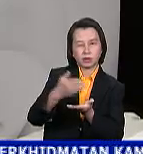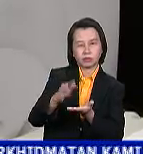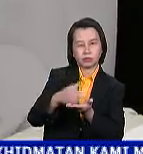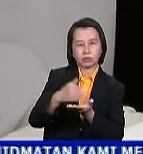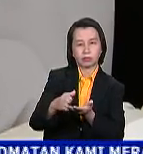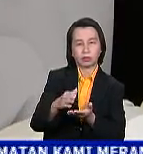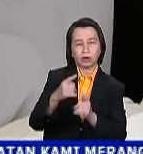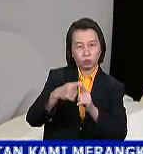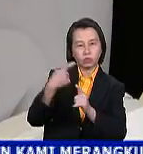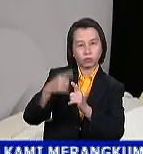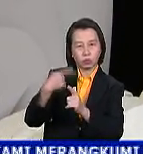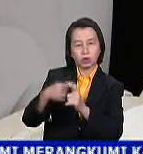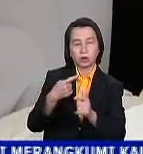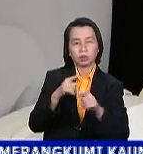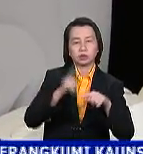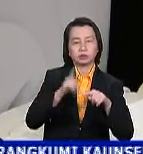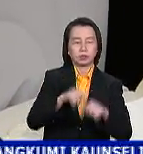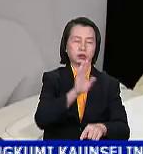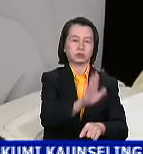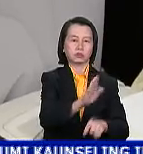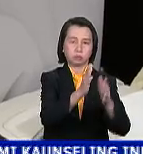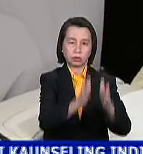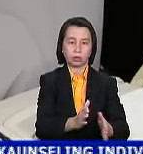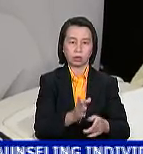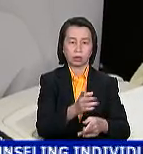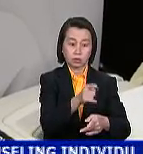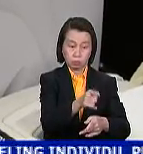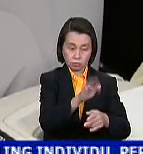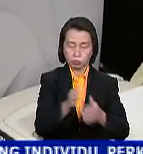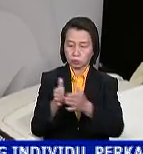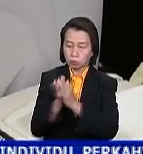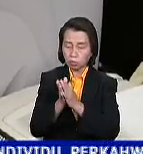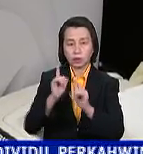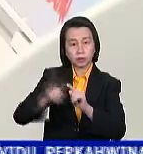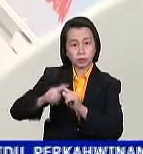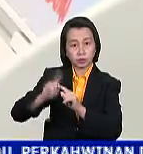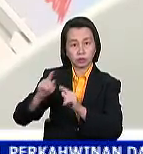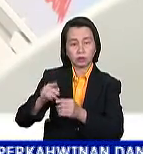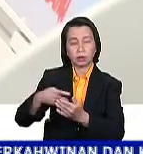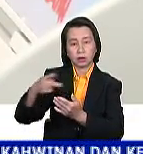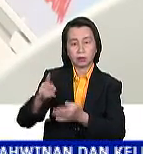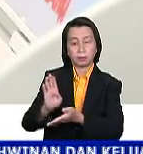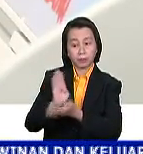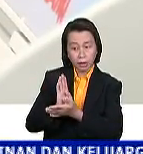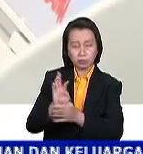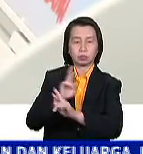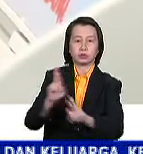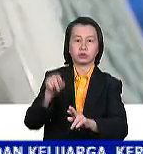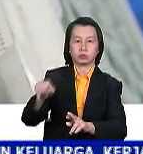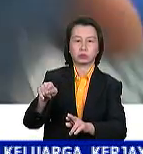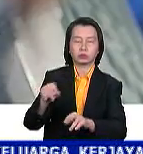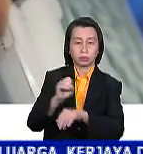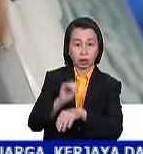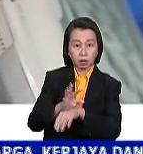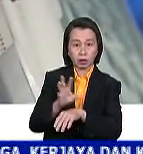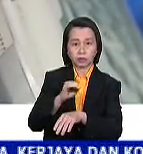ansuran bulanan mengikut kemampuan peminjam. Peminjam juga boleh memohon pelbagai program bantuan disediakan agensi kaunseling